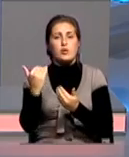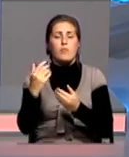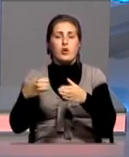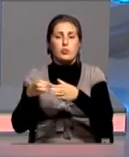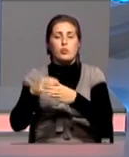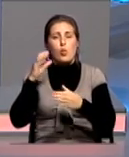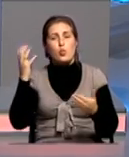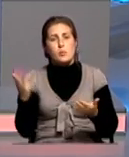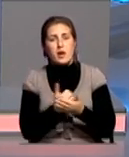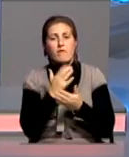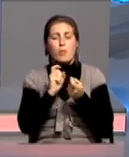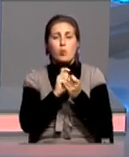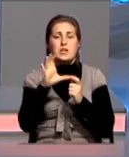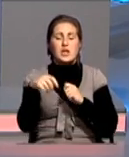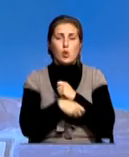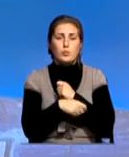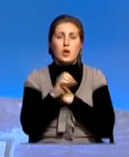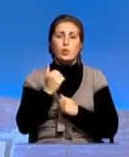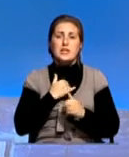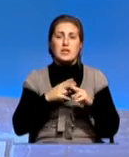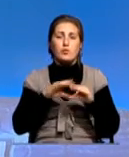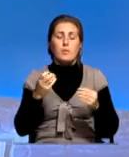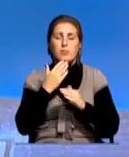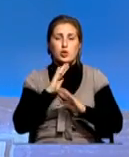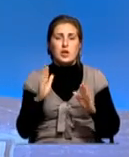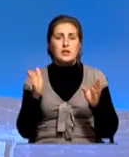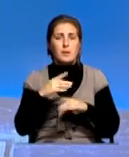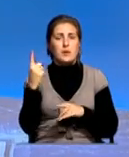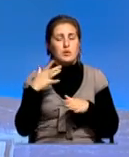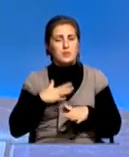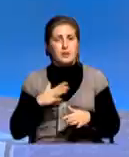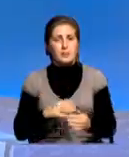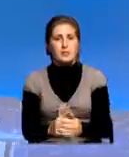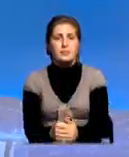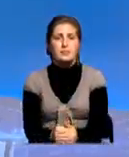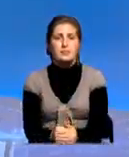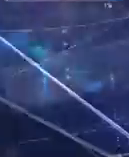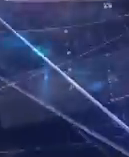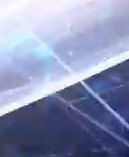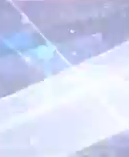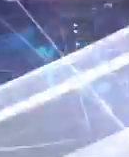успехов в борьбе с коррупцией А у нас на этом всё но мы не Прощаемся оставайтесь с первым